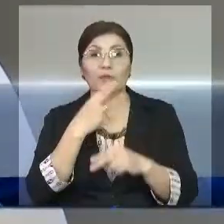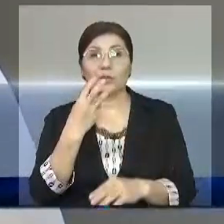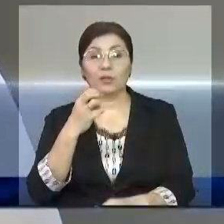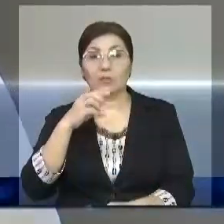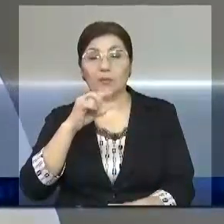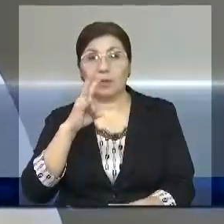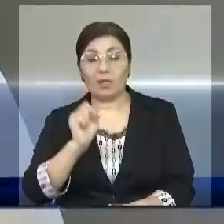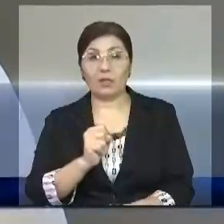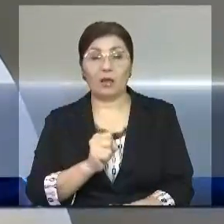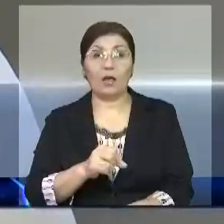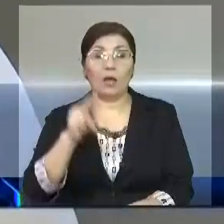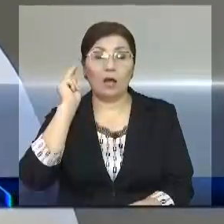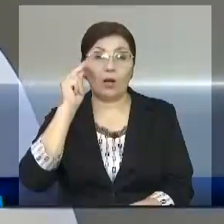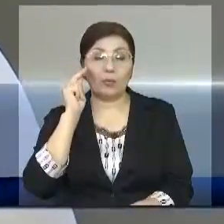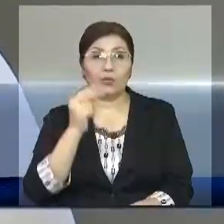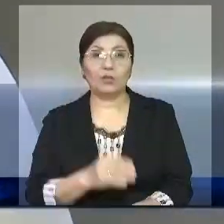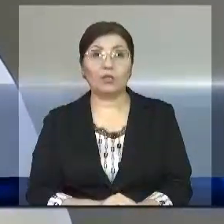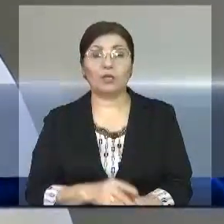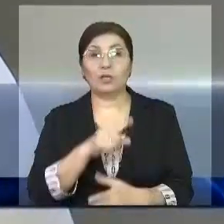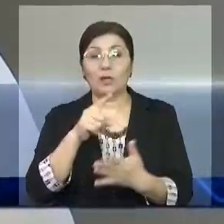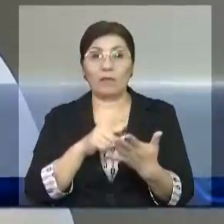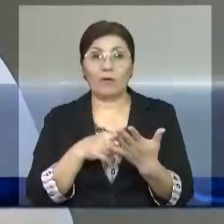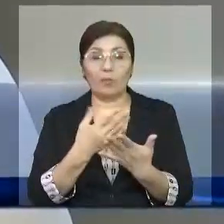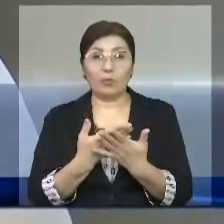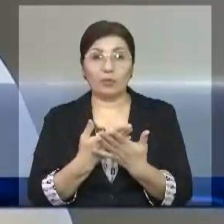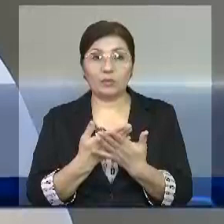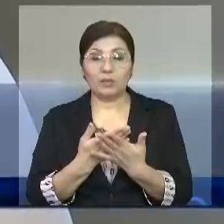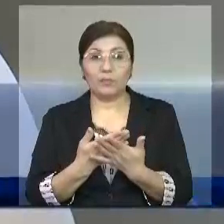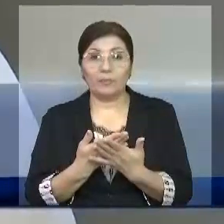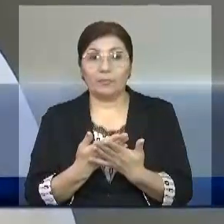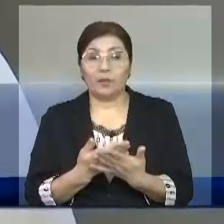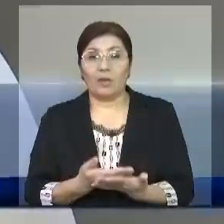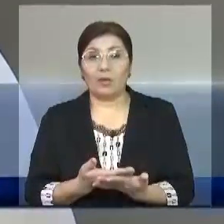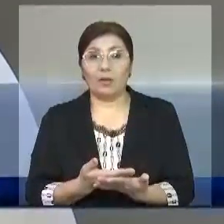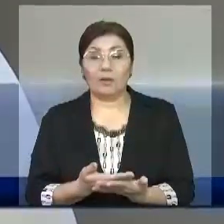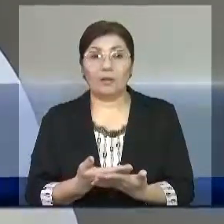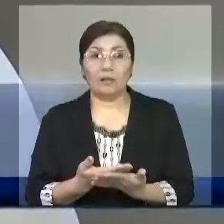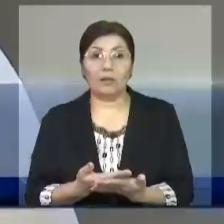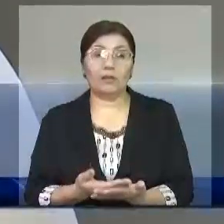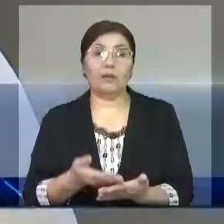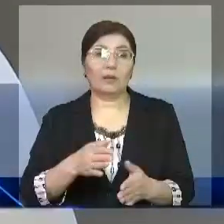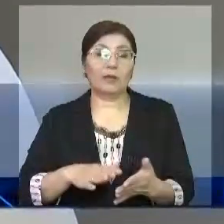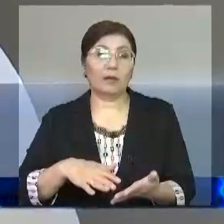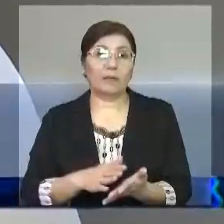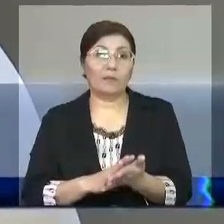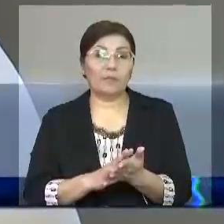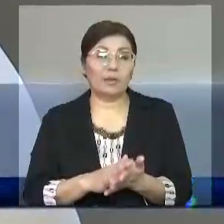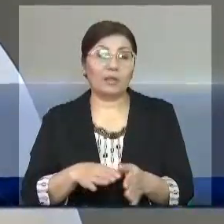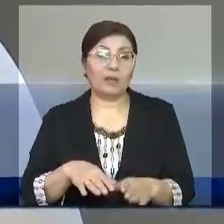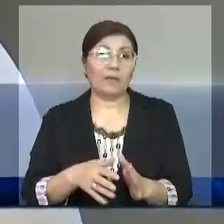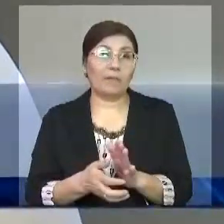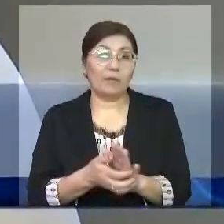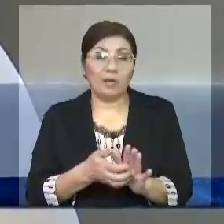мы поэтапно его реализовываем. Для того, чтобы предотвратить переход на трехсменное обучение, вводятся новые объекты. Так,